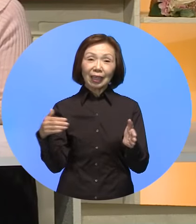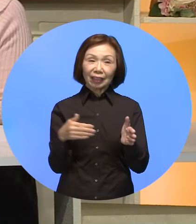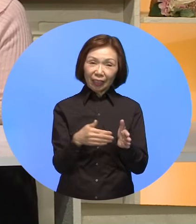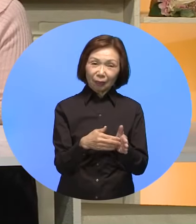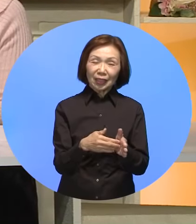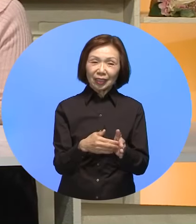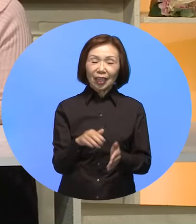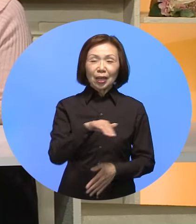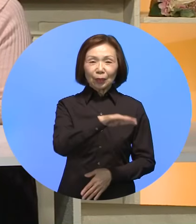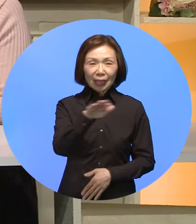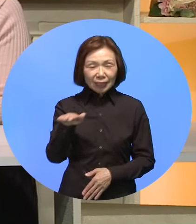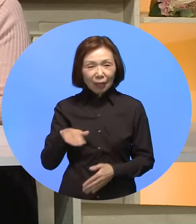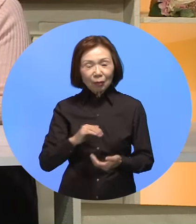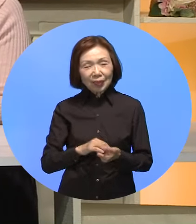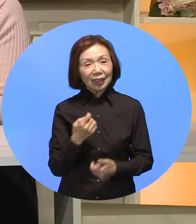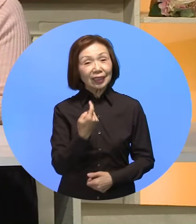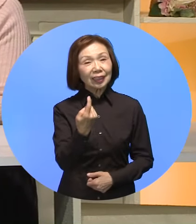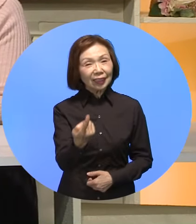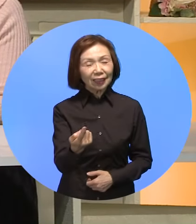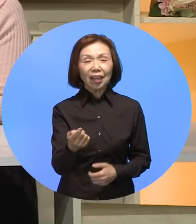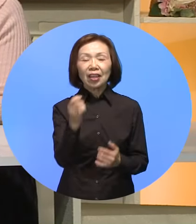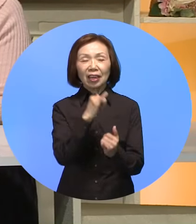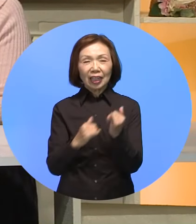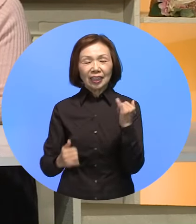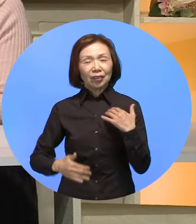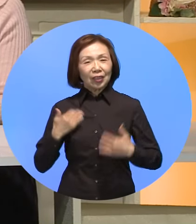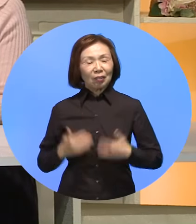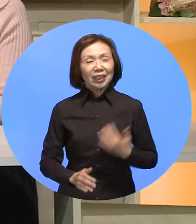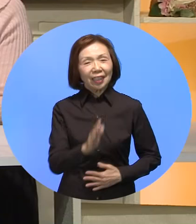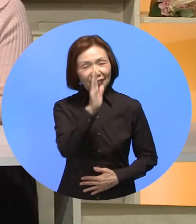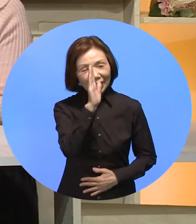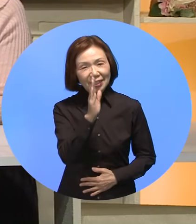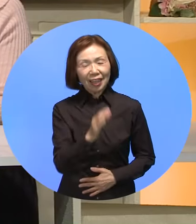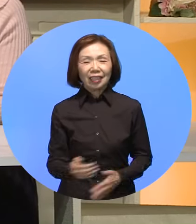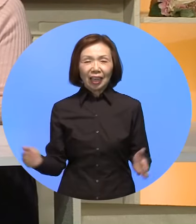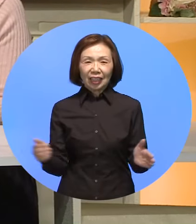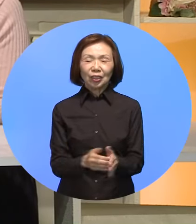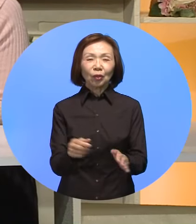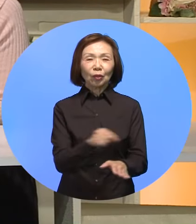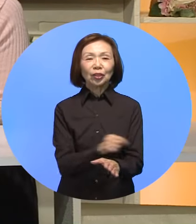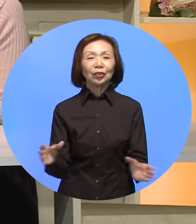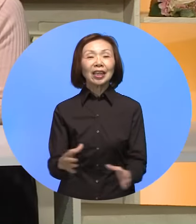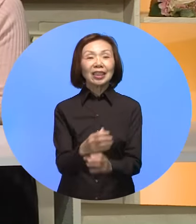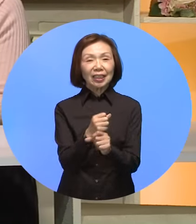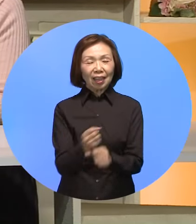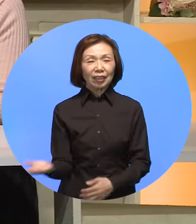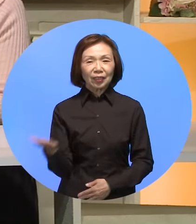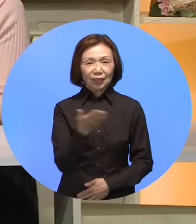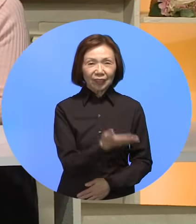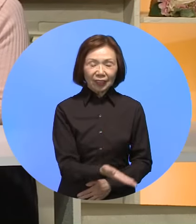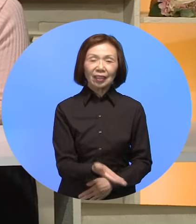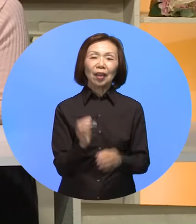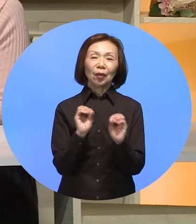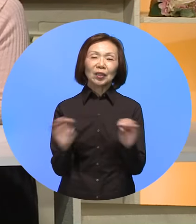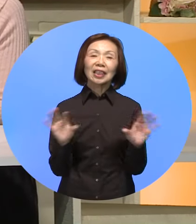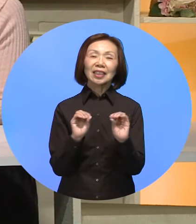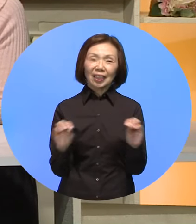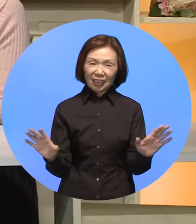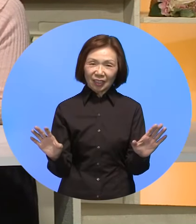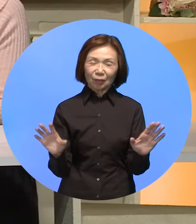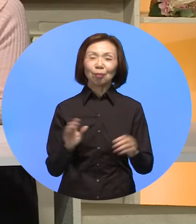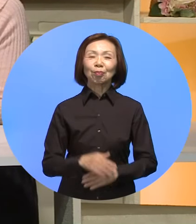からね謎もぜひ行ってね歴史んでロマン思いを馳せてください以上特集でした続いたは吹田市からのお知らせ